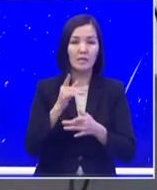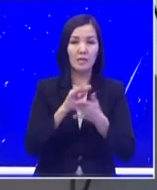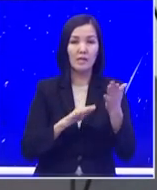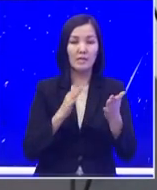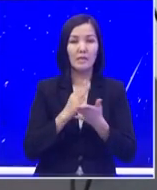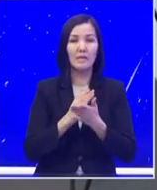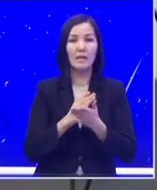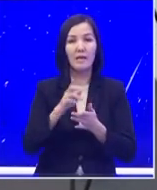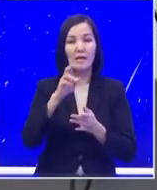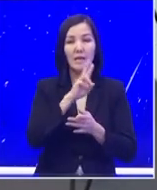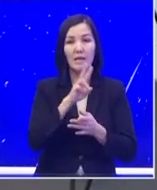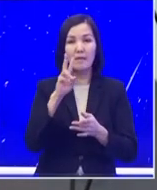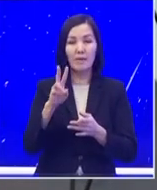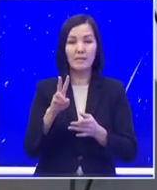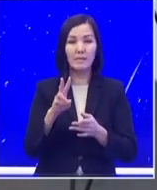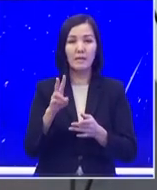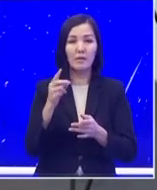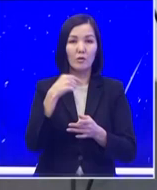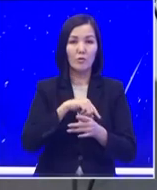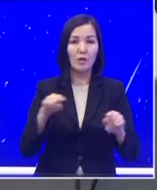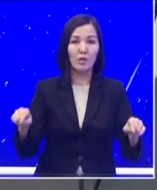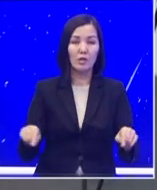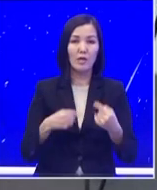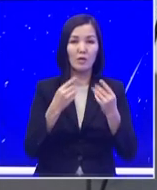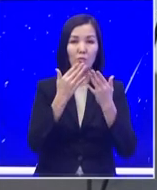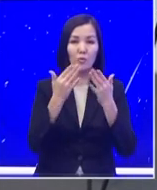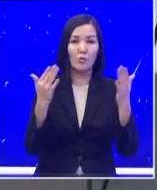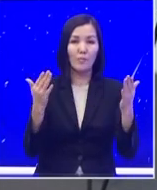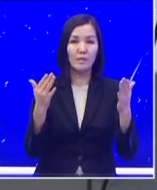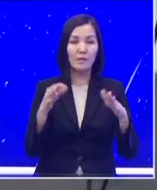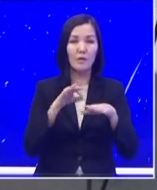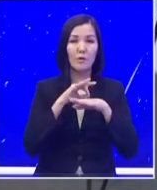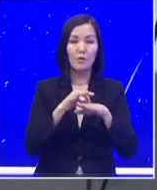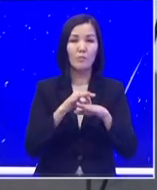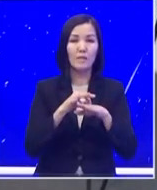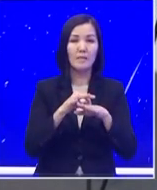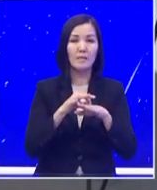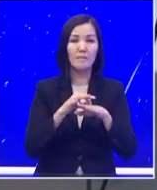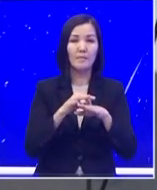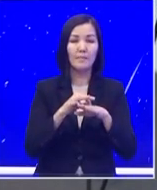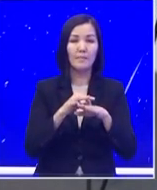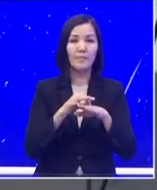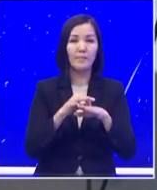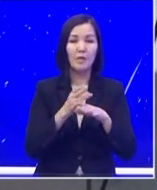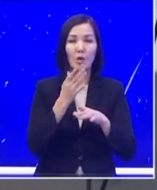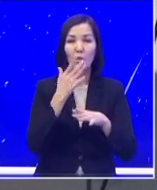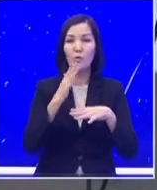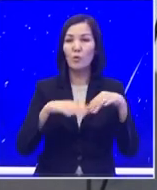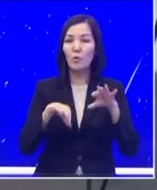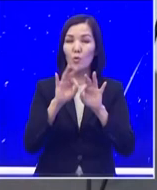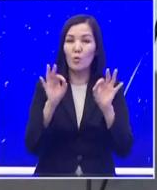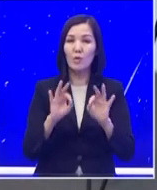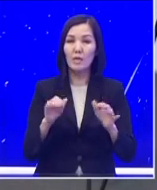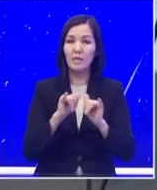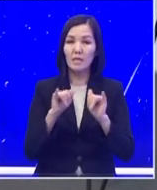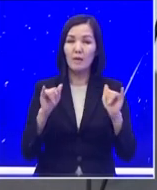бойынша ұлттық қолөнер ата-баба мұрасы атты көрмеміз қойылған заттар мынау. Ұлттық қолөнер көбісі